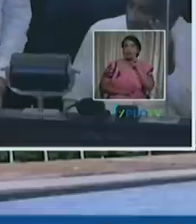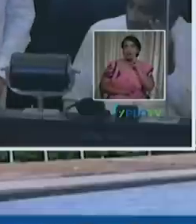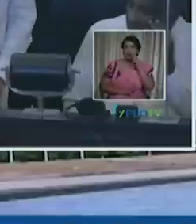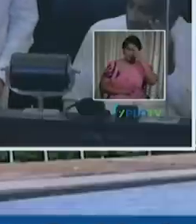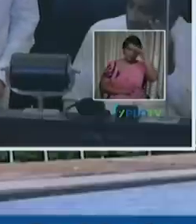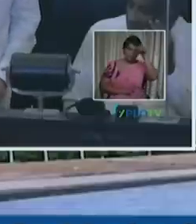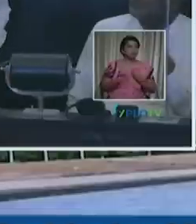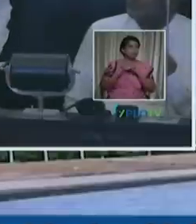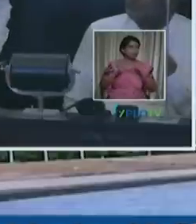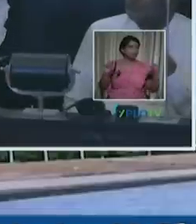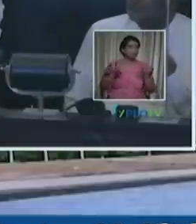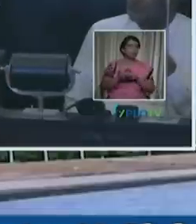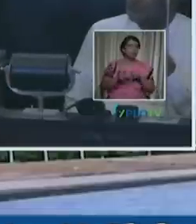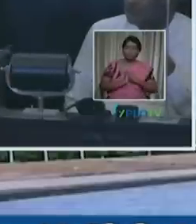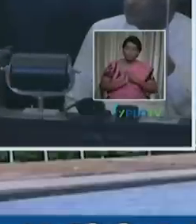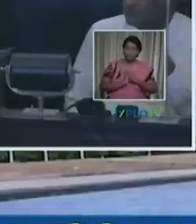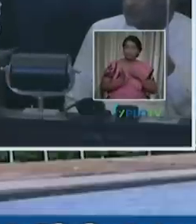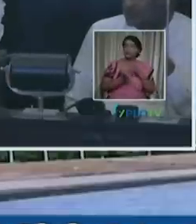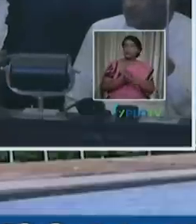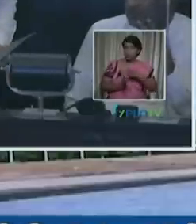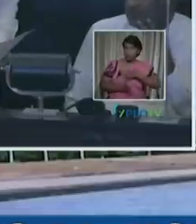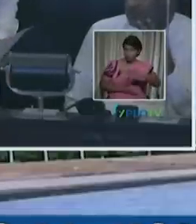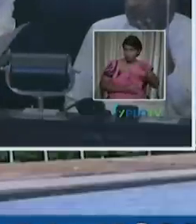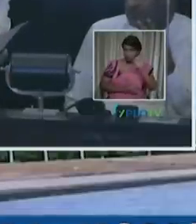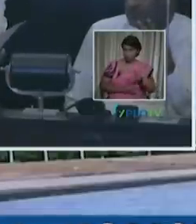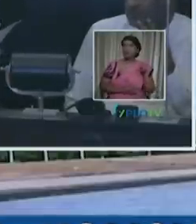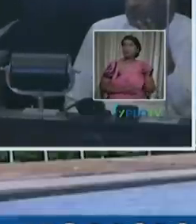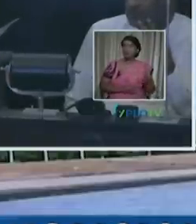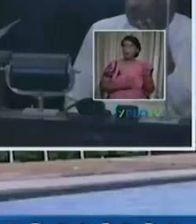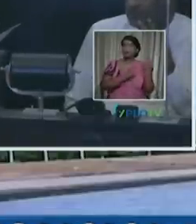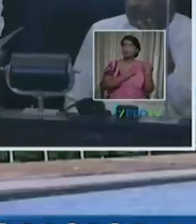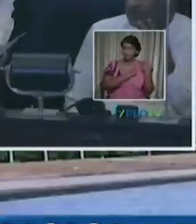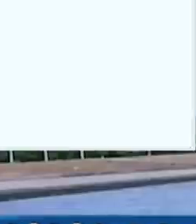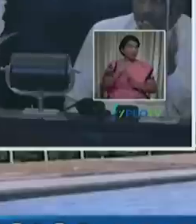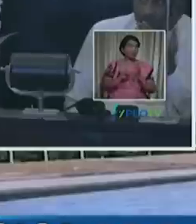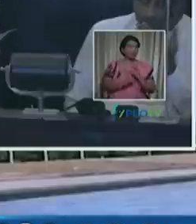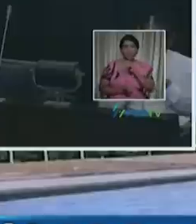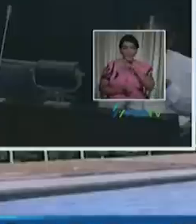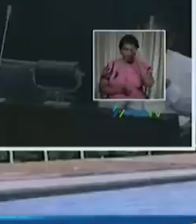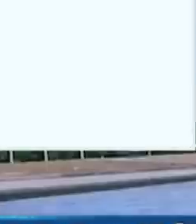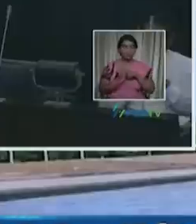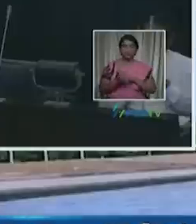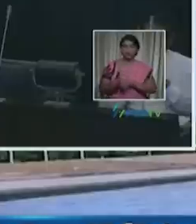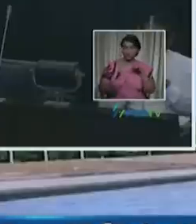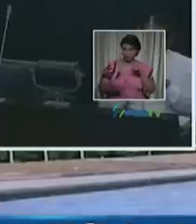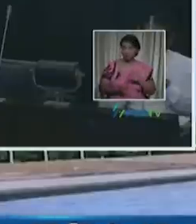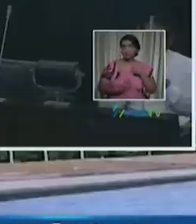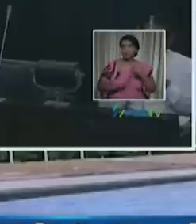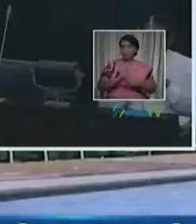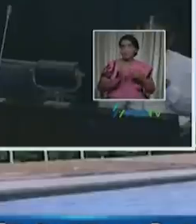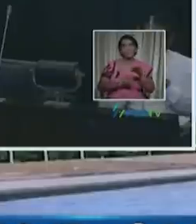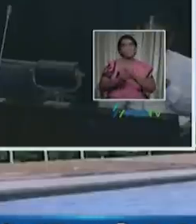එසේම වැඩබලන ජනාධිපති රනිල් වික්‍රමසිංහගේ නම සභානායක දිනේෂ් ගුණවර්ධන විසින් යෝජනා කළ අතර එය පාර්ලිමේන්තු